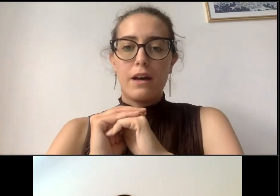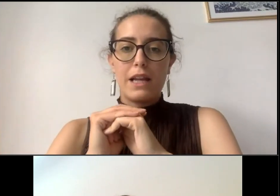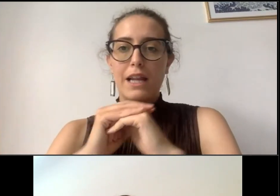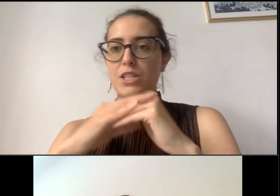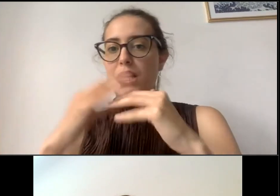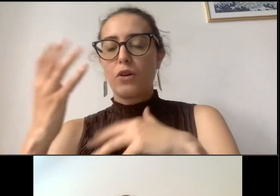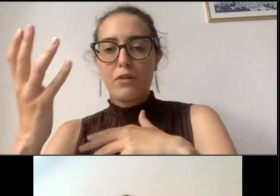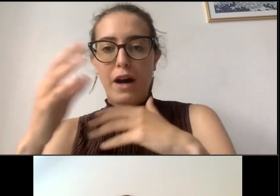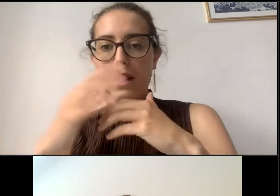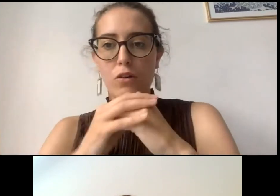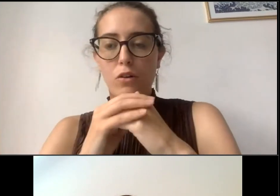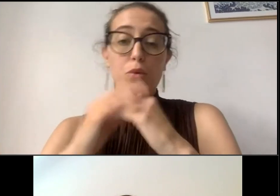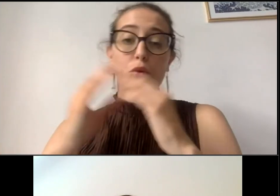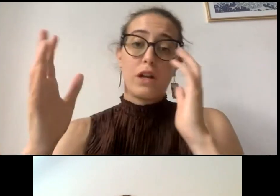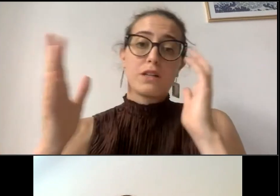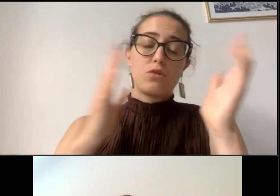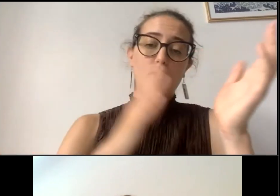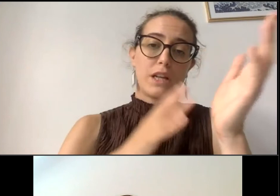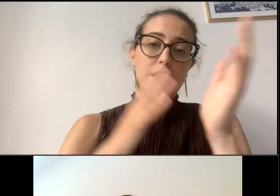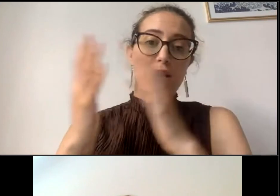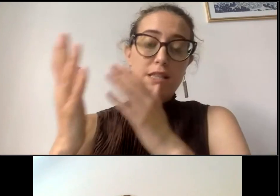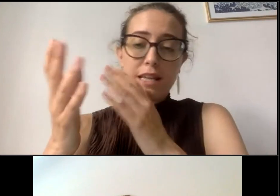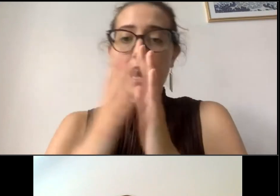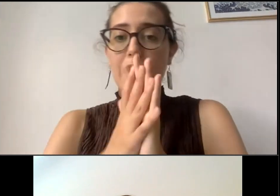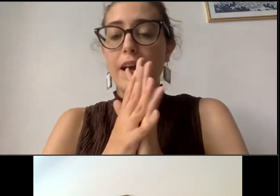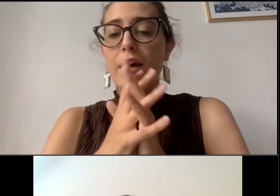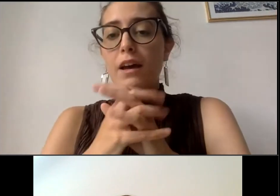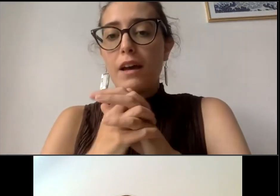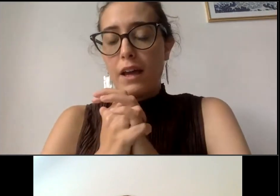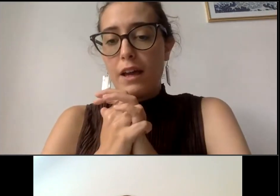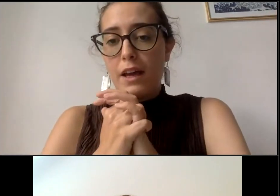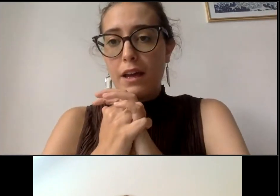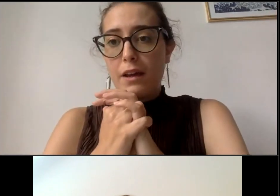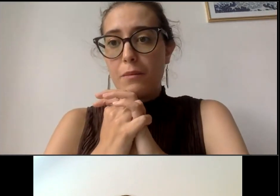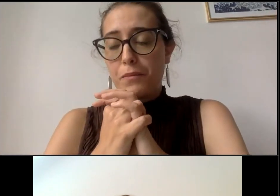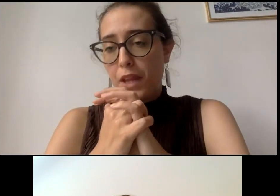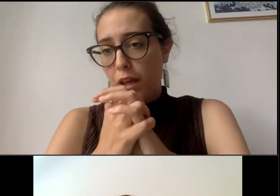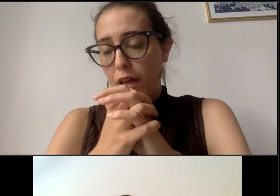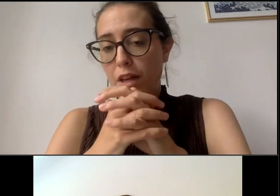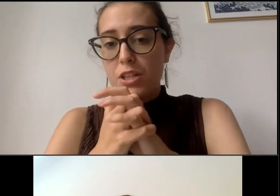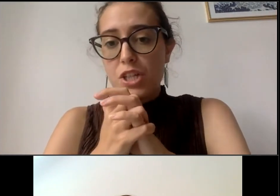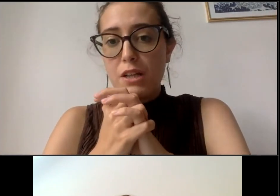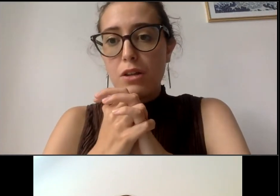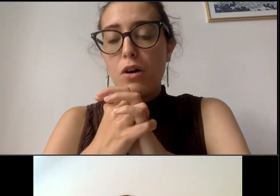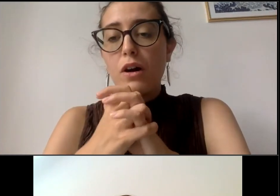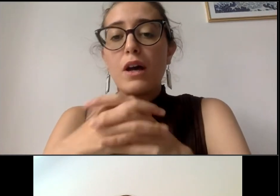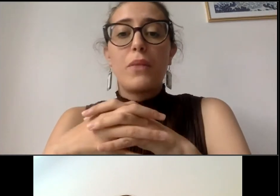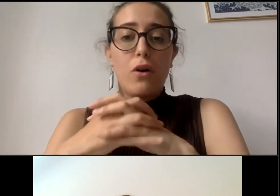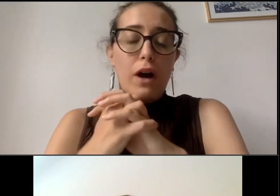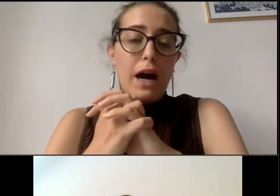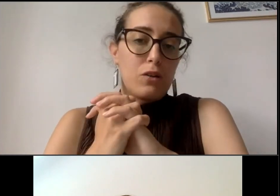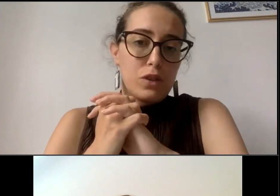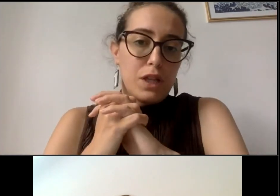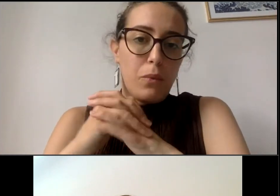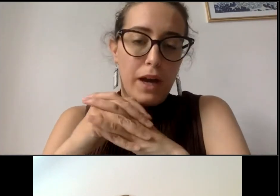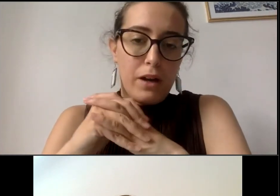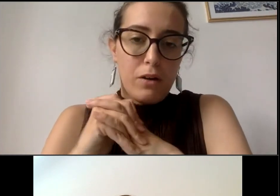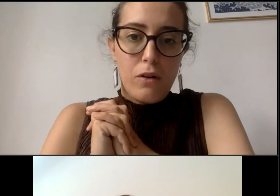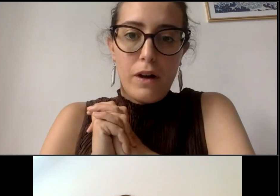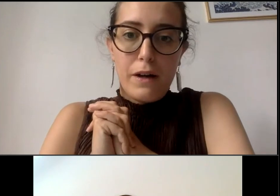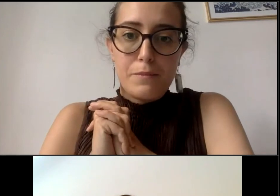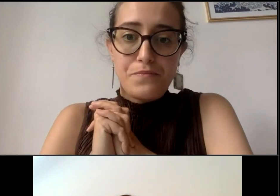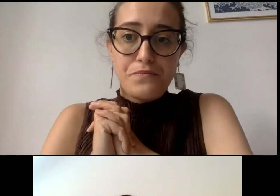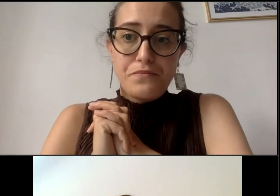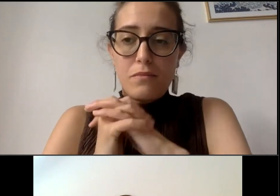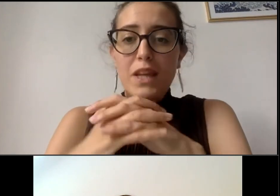le leggi che hanno a che fare con più col settore residenziale e via dicendo però al contempo